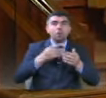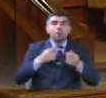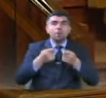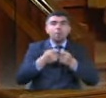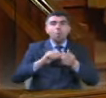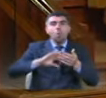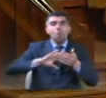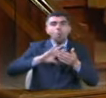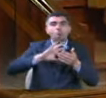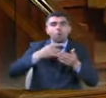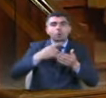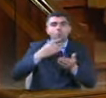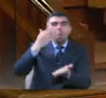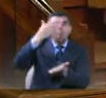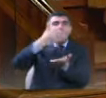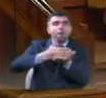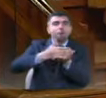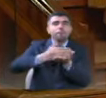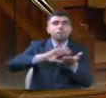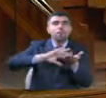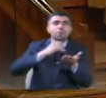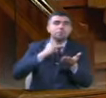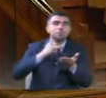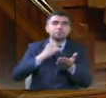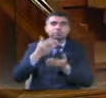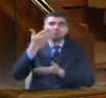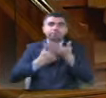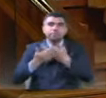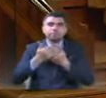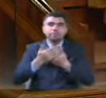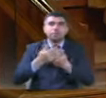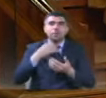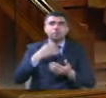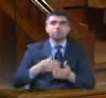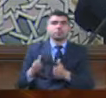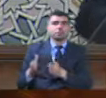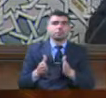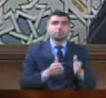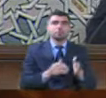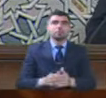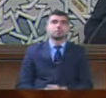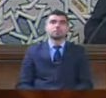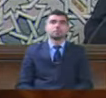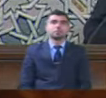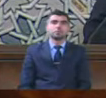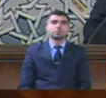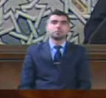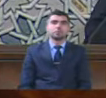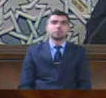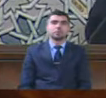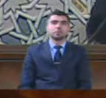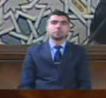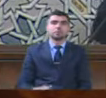وقف في العتبة وعجزتم عن تدبير هذا القطاع. وشكرا. شكرا. الكلمة سيد رئيس